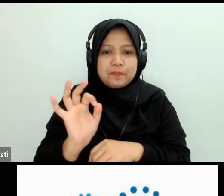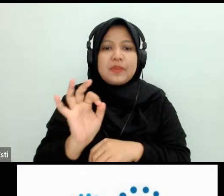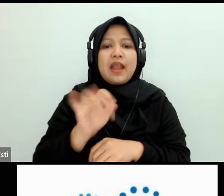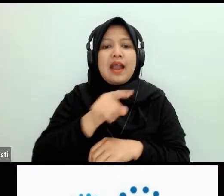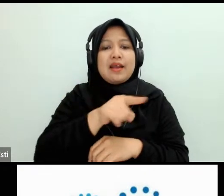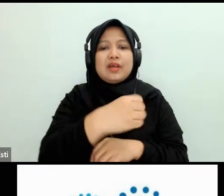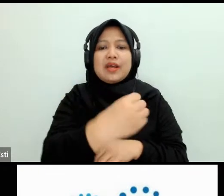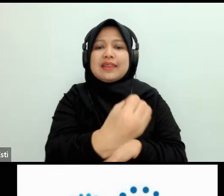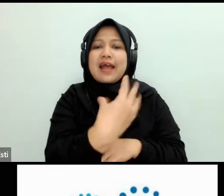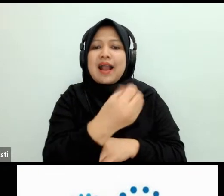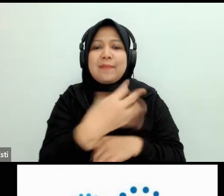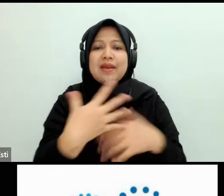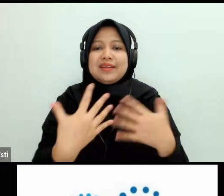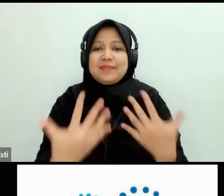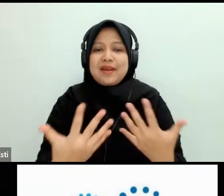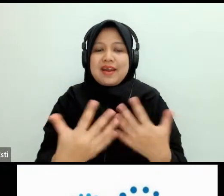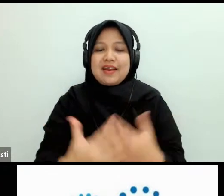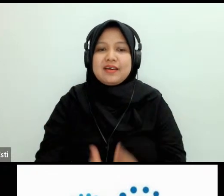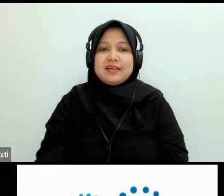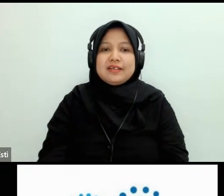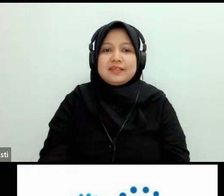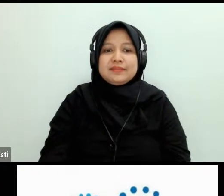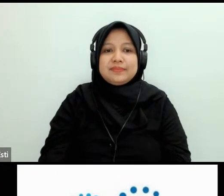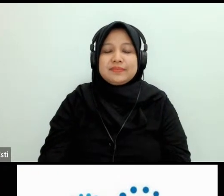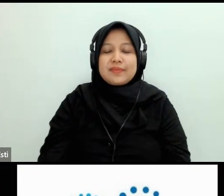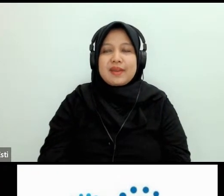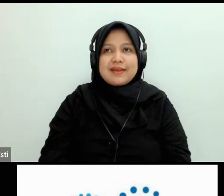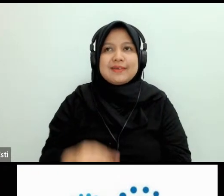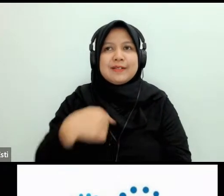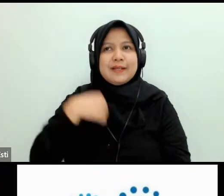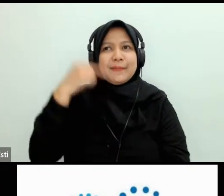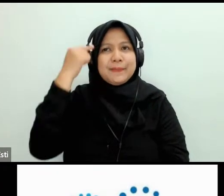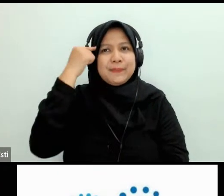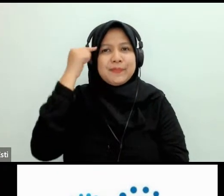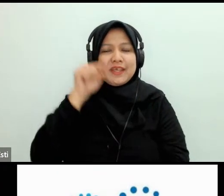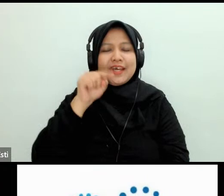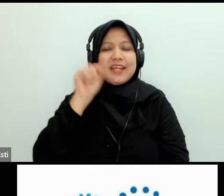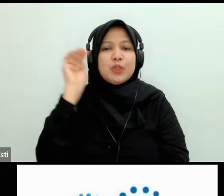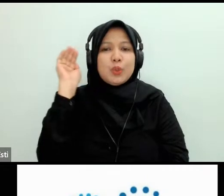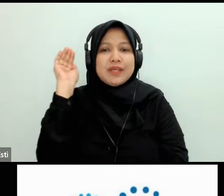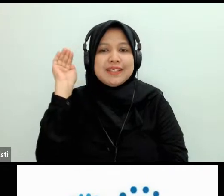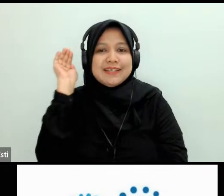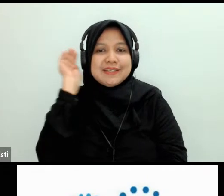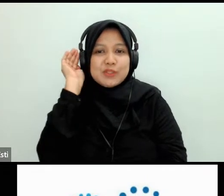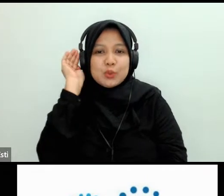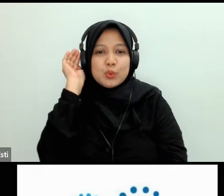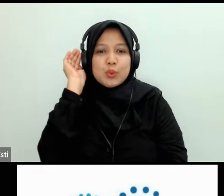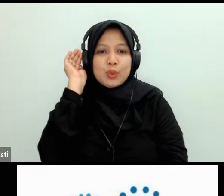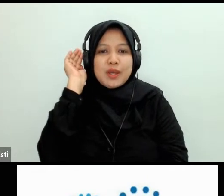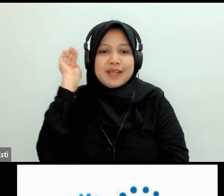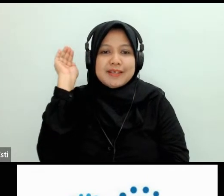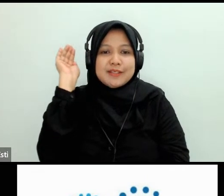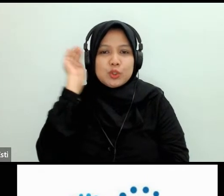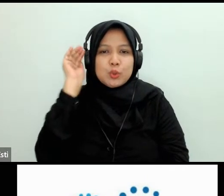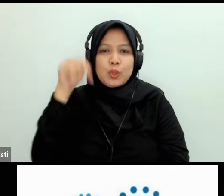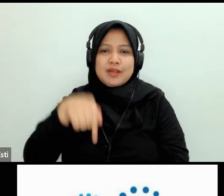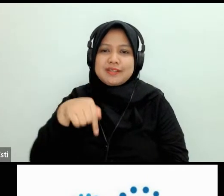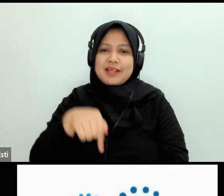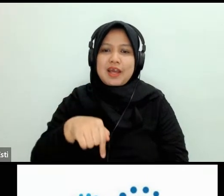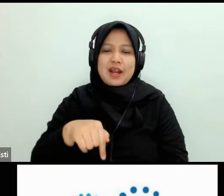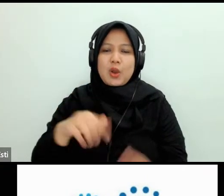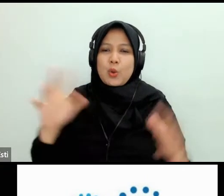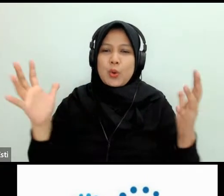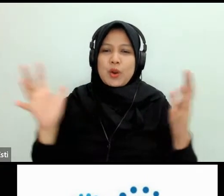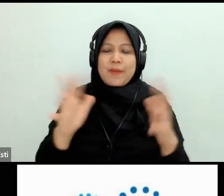Ya saya pikir ini apa isu yang sangat ramai ya ke topik pada saat ini tapi mungkin bisa